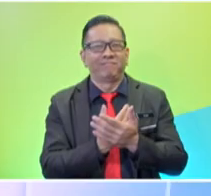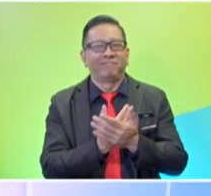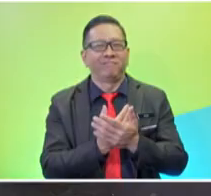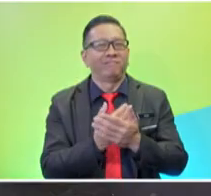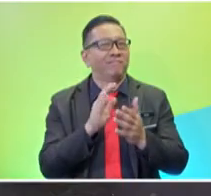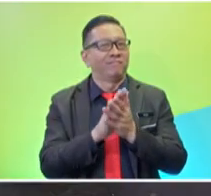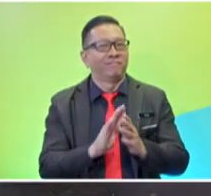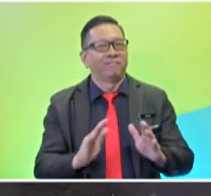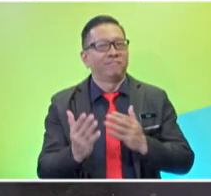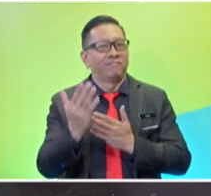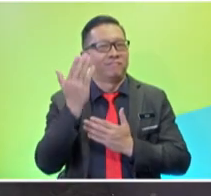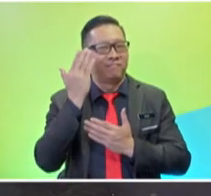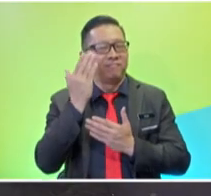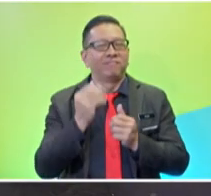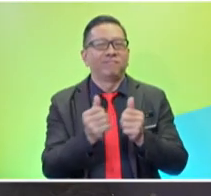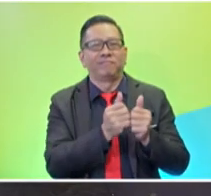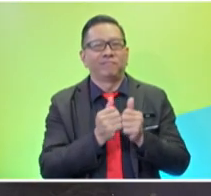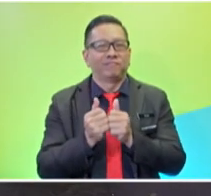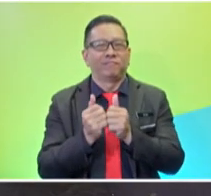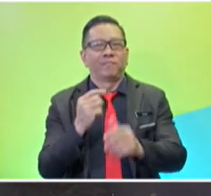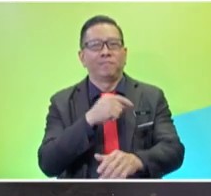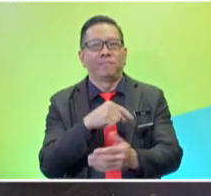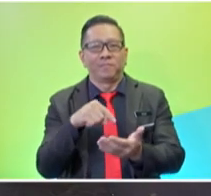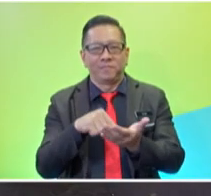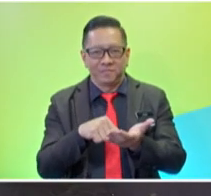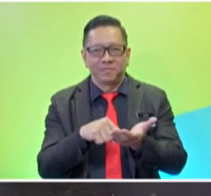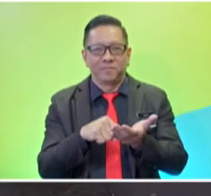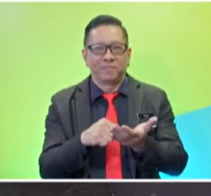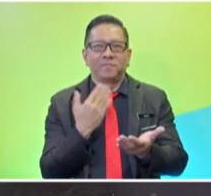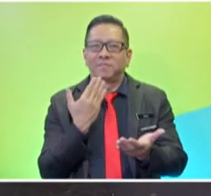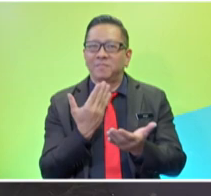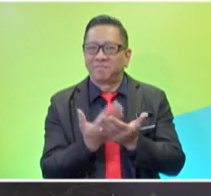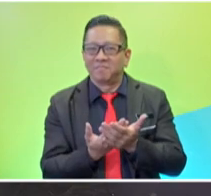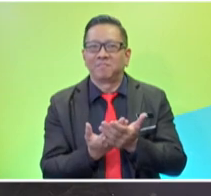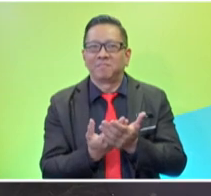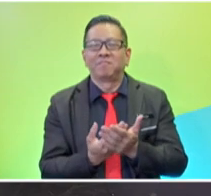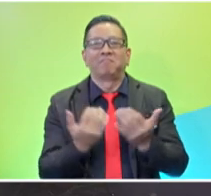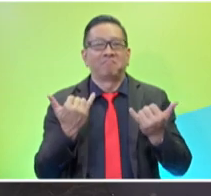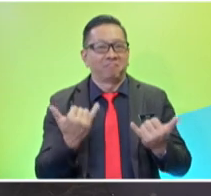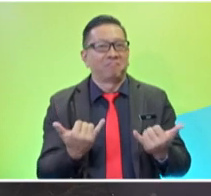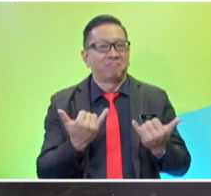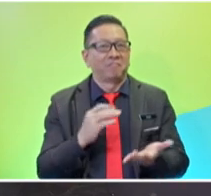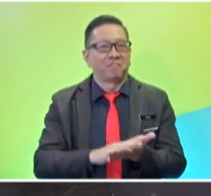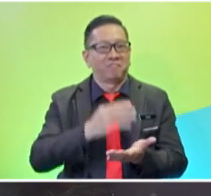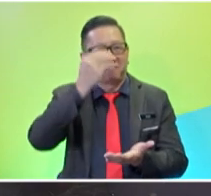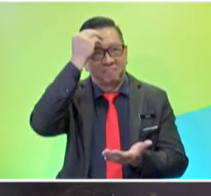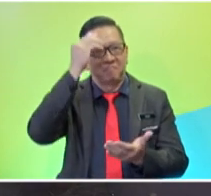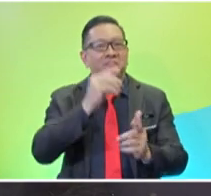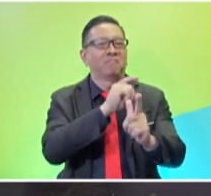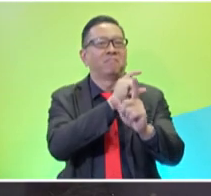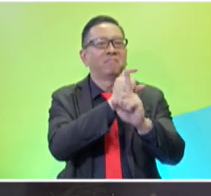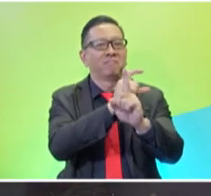terima kasih pada hari ini kita nak belajar nisbah dan kadaran